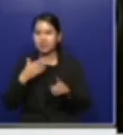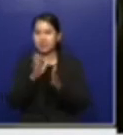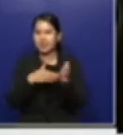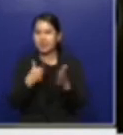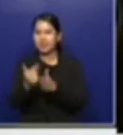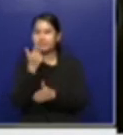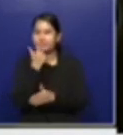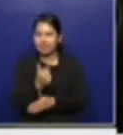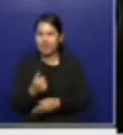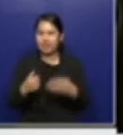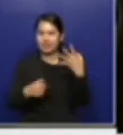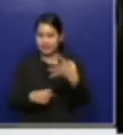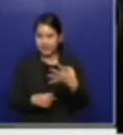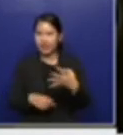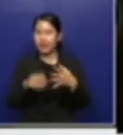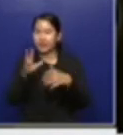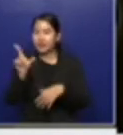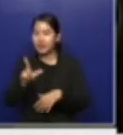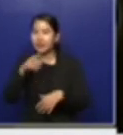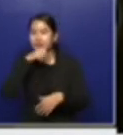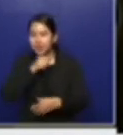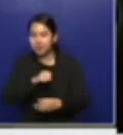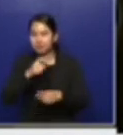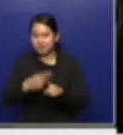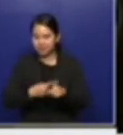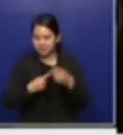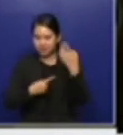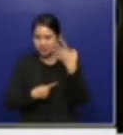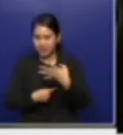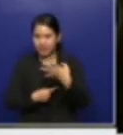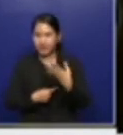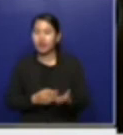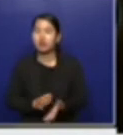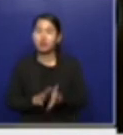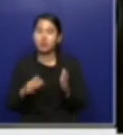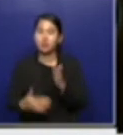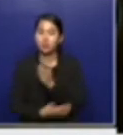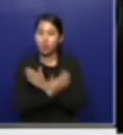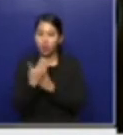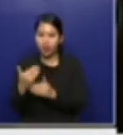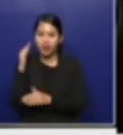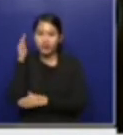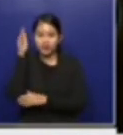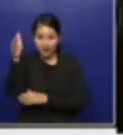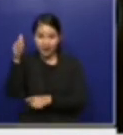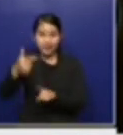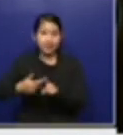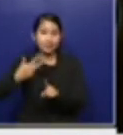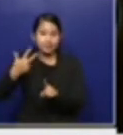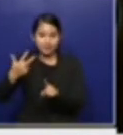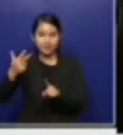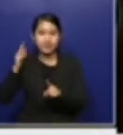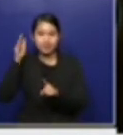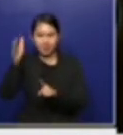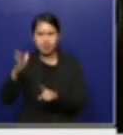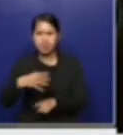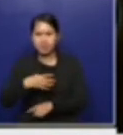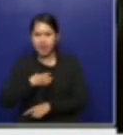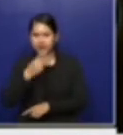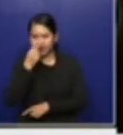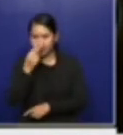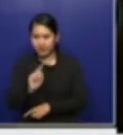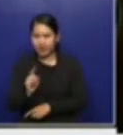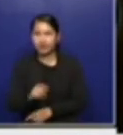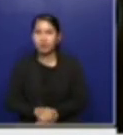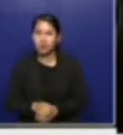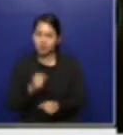สีเหลืองสีส้มอีก3แผน3แผนคิดว่าโอกาสที่จะมารายงานข้างหน้าอีก3เดือนผมอยากเห็นสิ่งที่จะเ